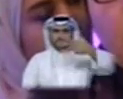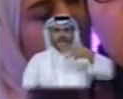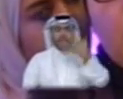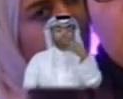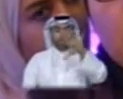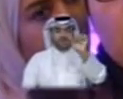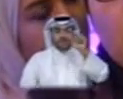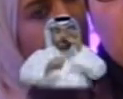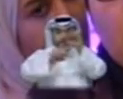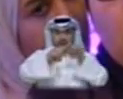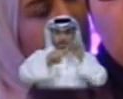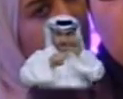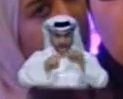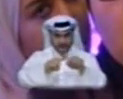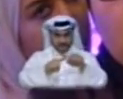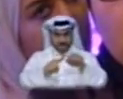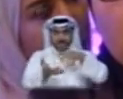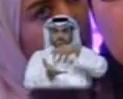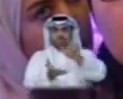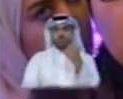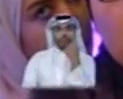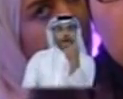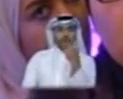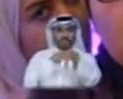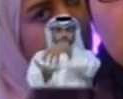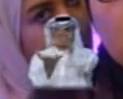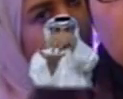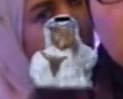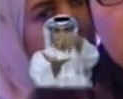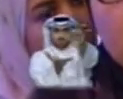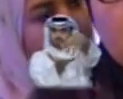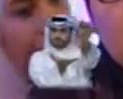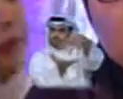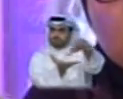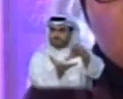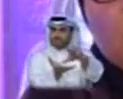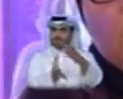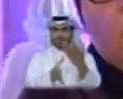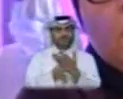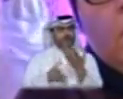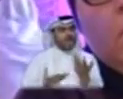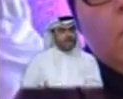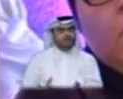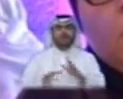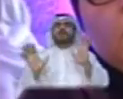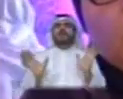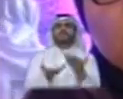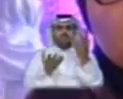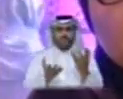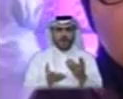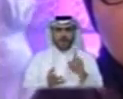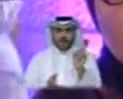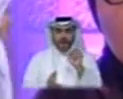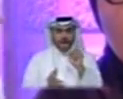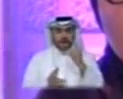تدار، وسائل الإعلامية تدار من شخص واحد، حينما الإعلام التقليدي